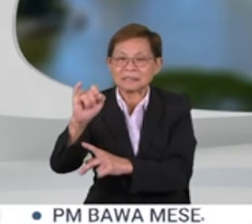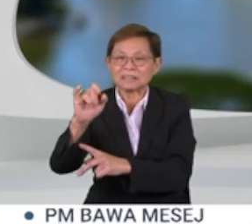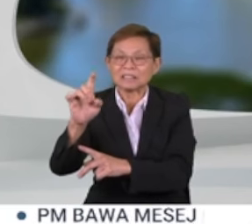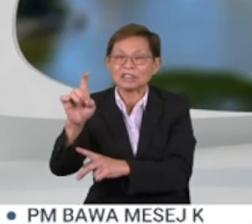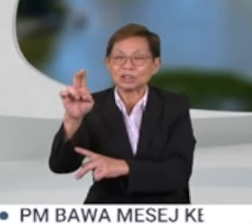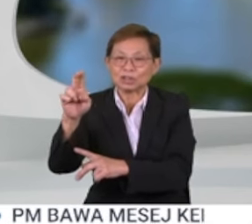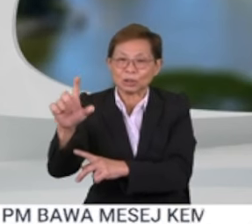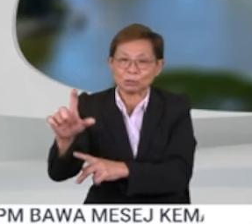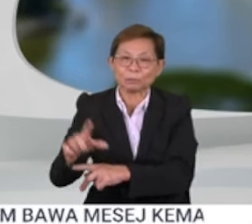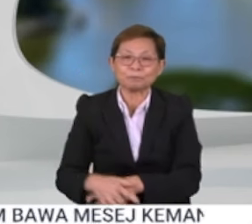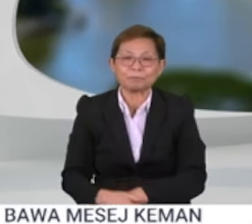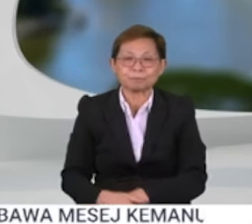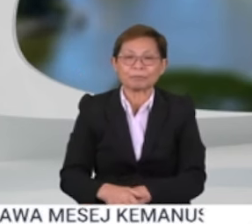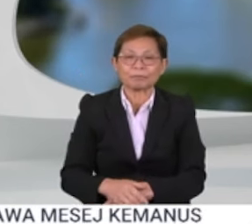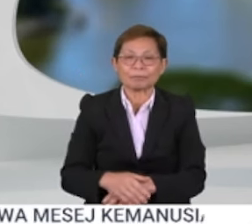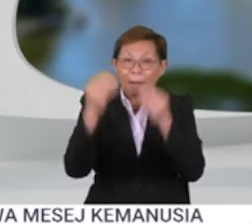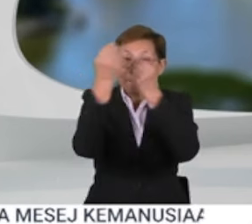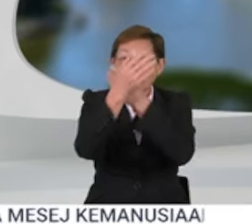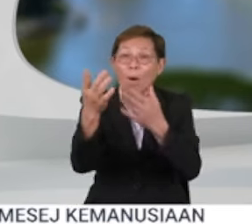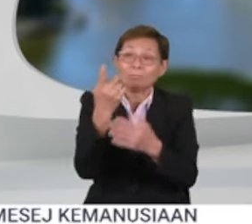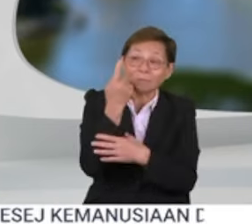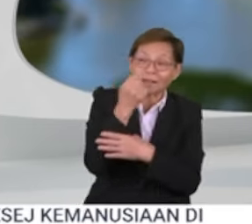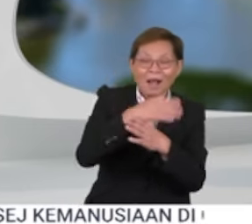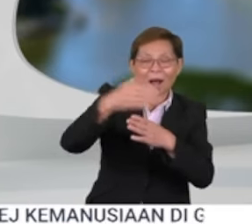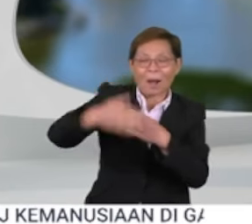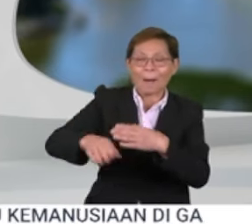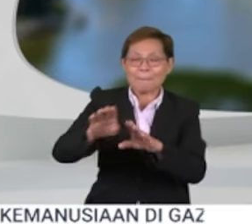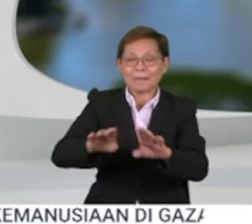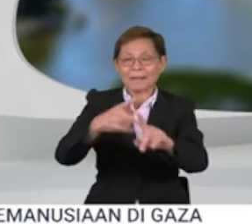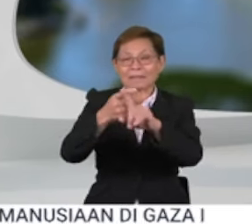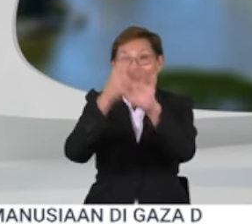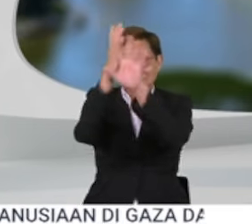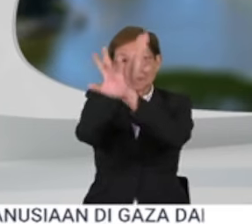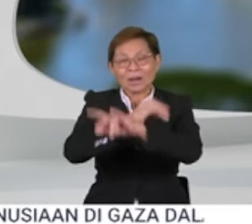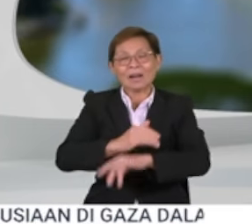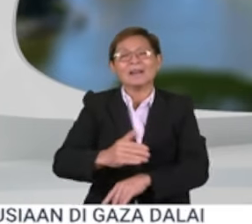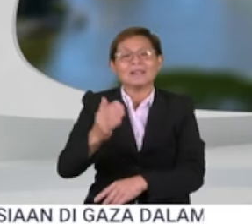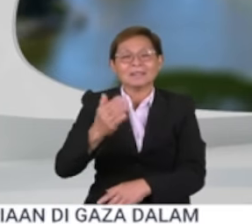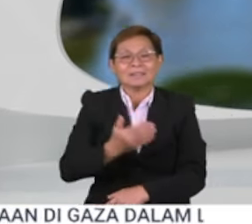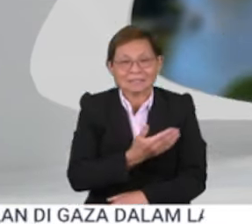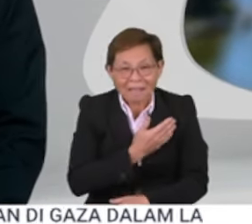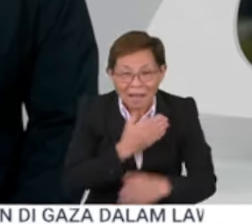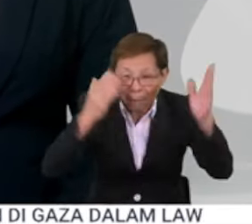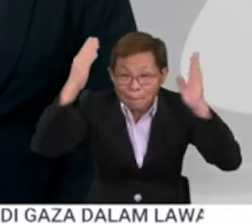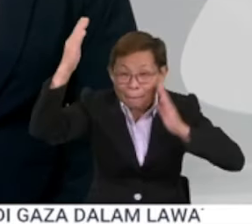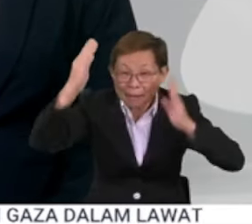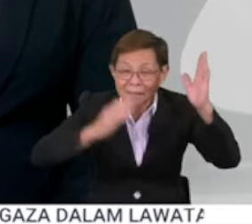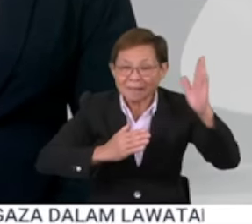Baik, perkongsian itu tadi mengakhiri berita dari Sarawak. Salam Malaysia Madani dan kita kembali